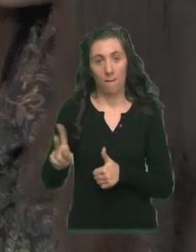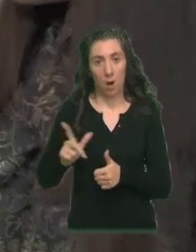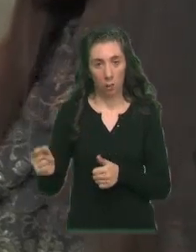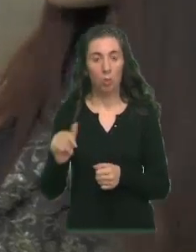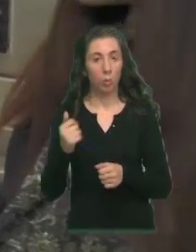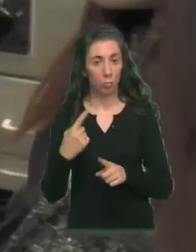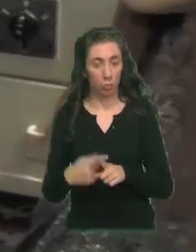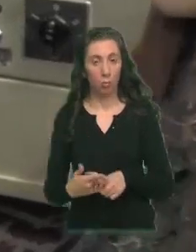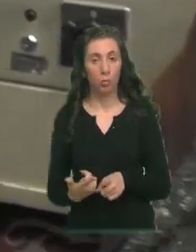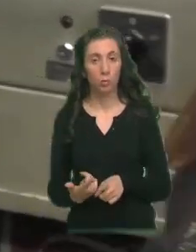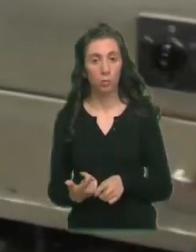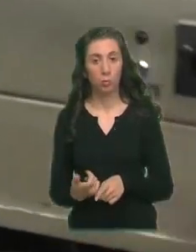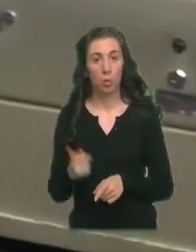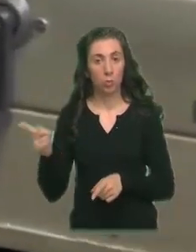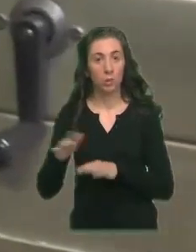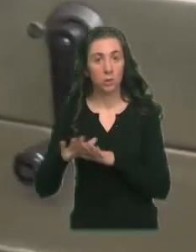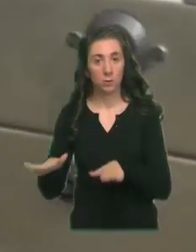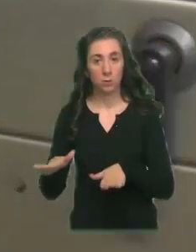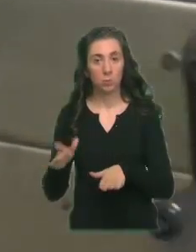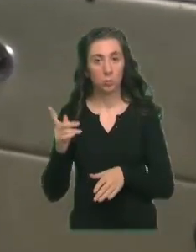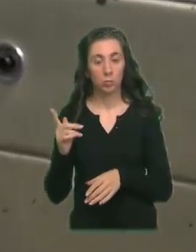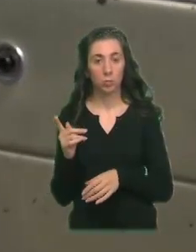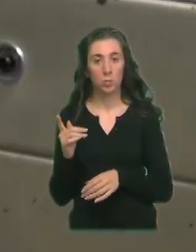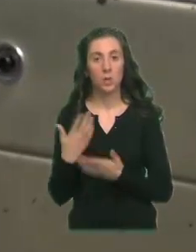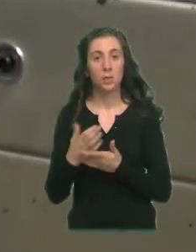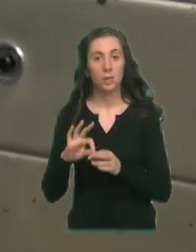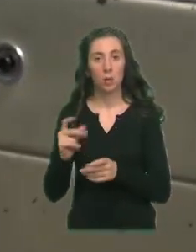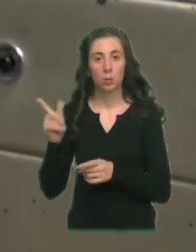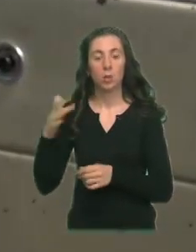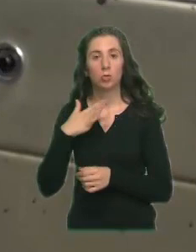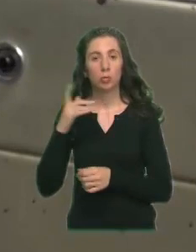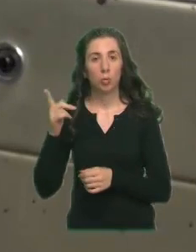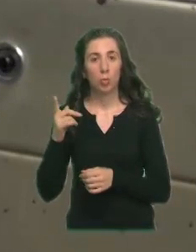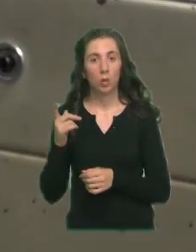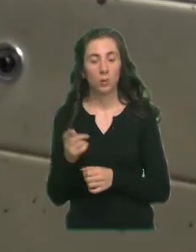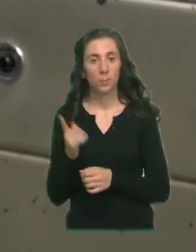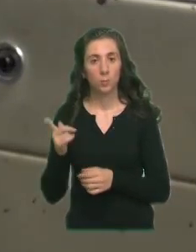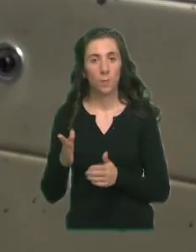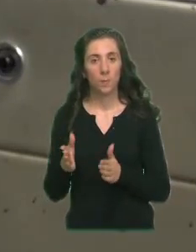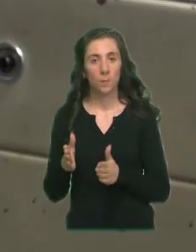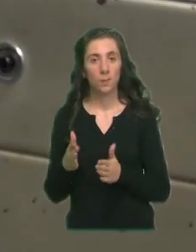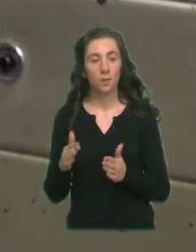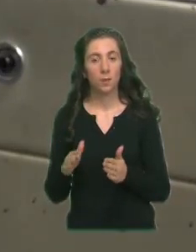je li tako? Da, točno, jer on je završivši u Zagorskoj taj